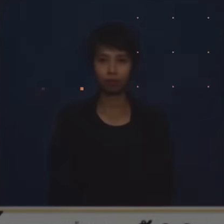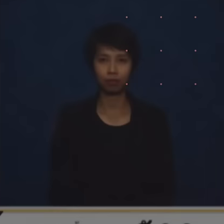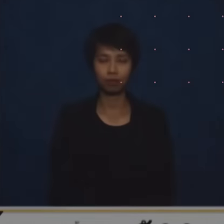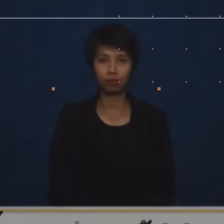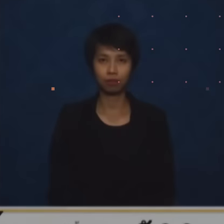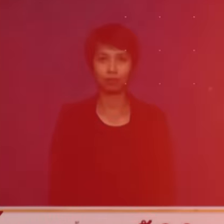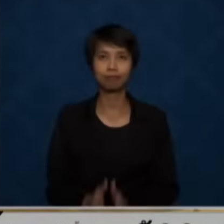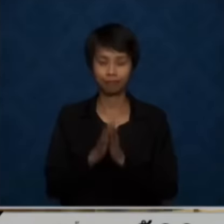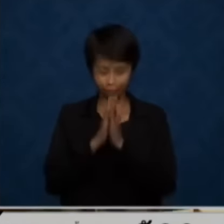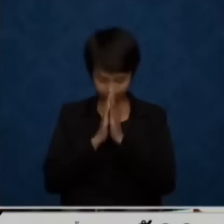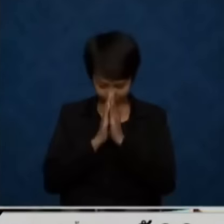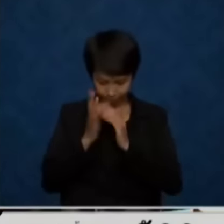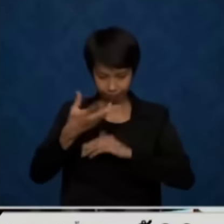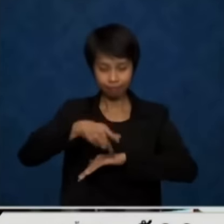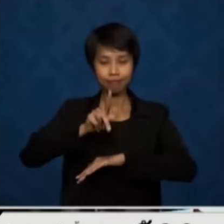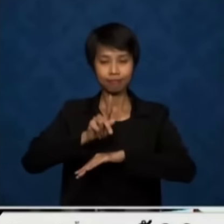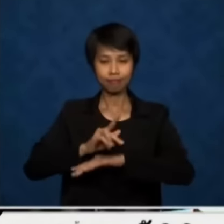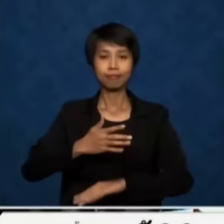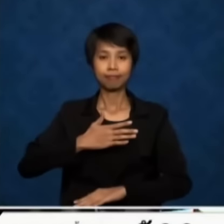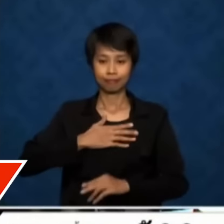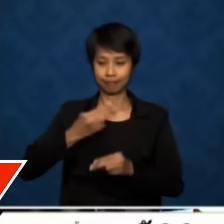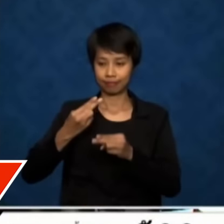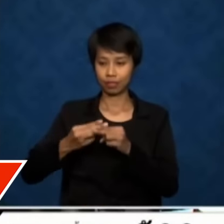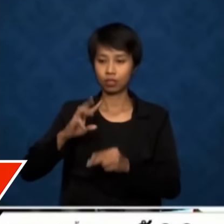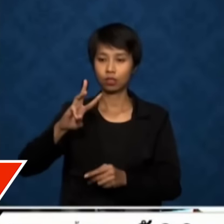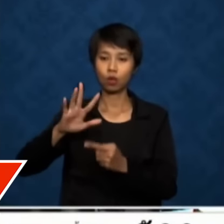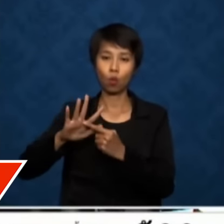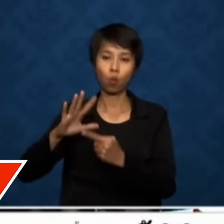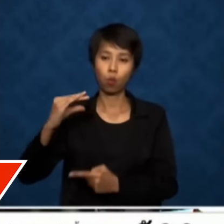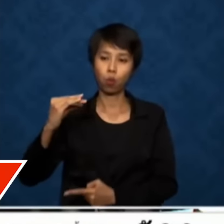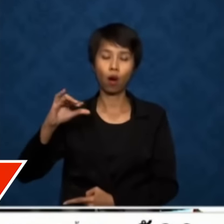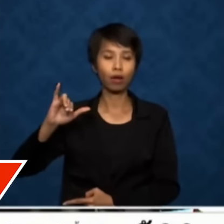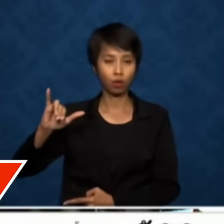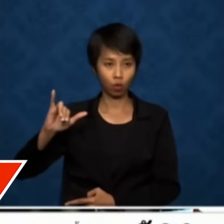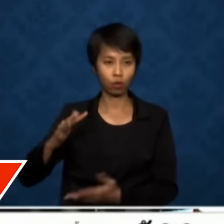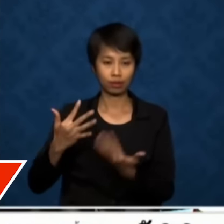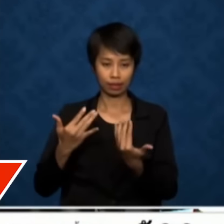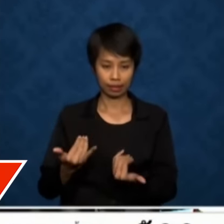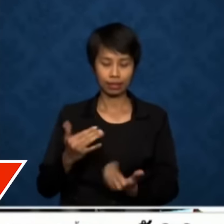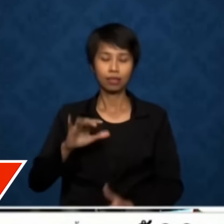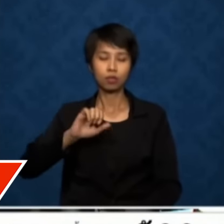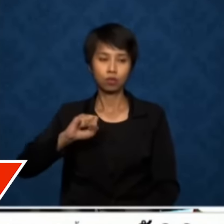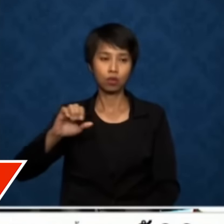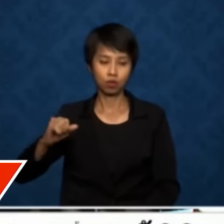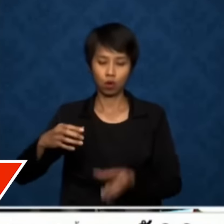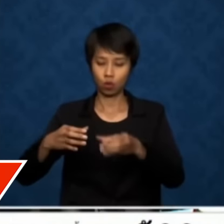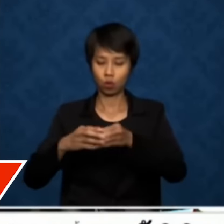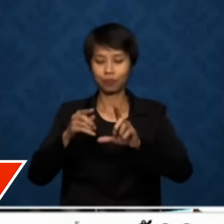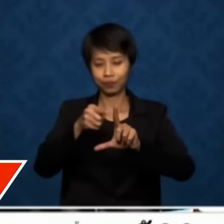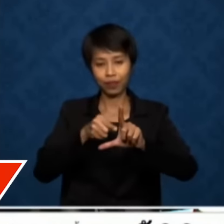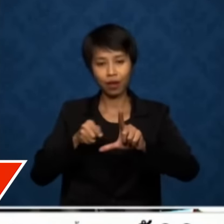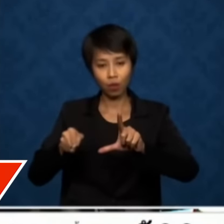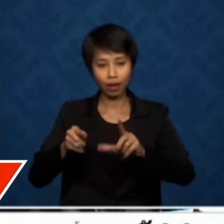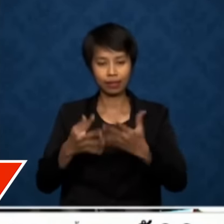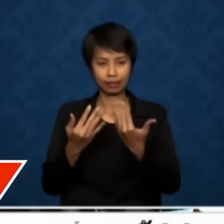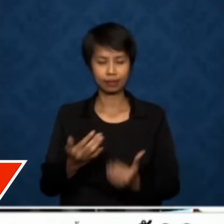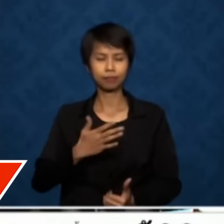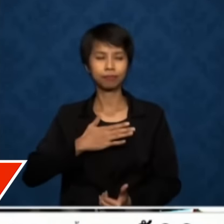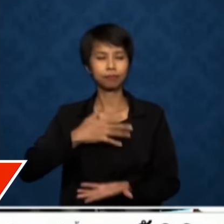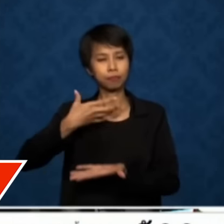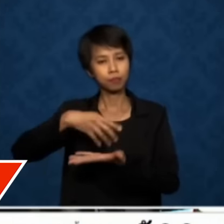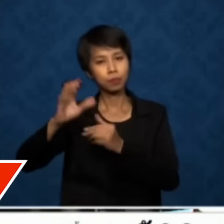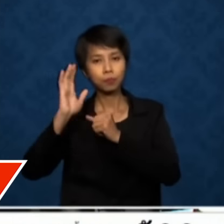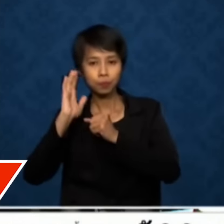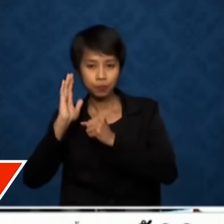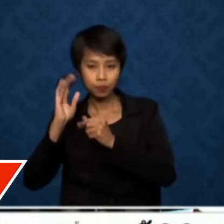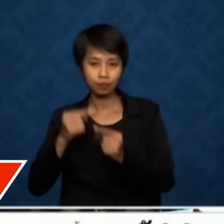เรียนท่านประธานครับผมวาโยอัศรุ่งเรืองสมาชิกสภาผู้แทนราษฎรแบบบัญชีรายชื่อพรรคก้าวไกลท่านประธานกับการอภิปรายทั่วไปต